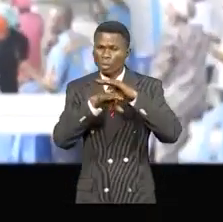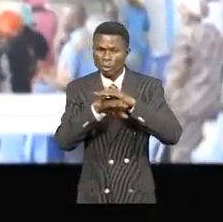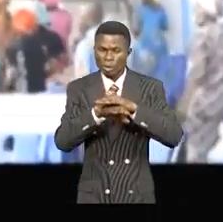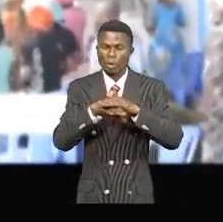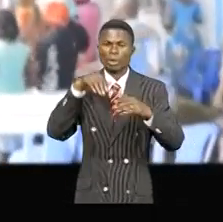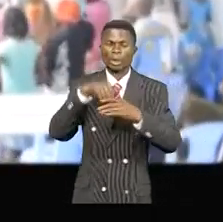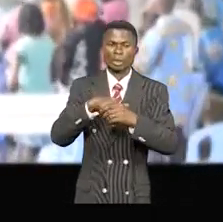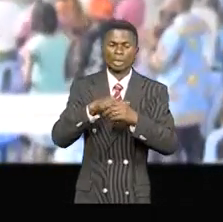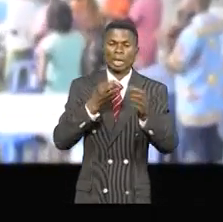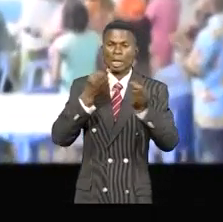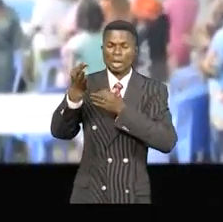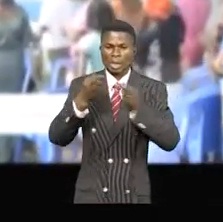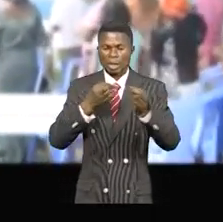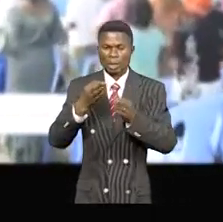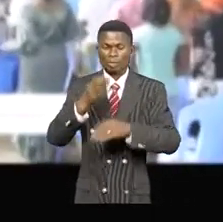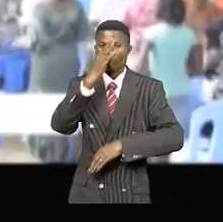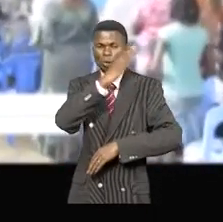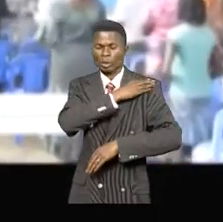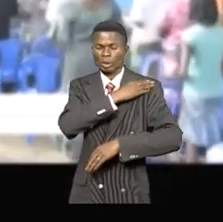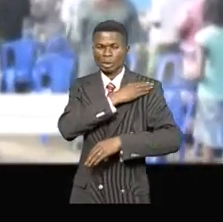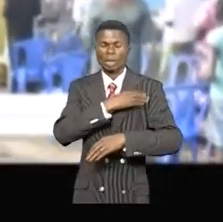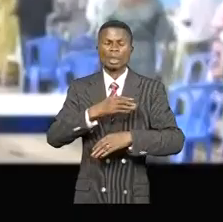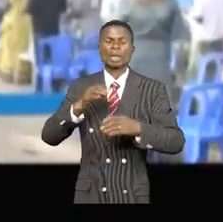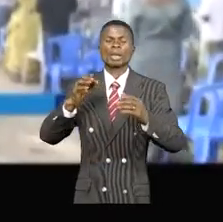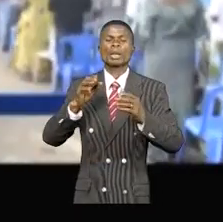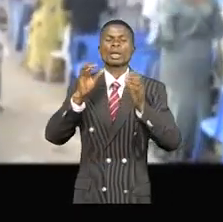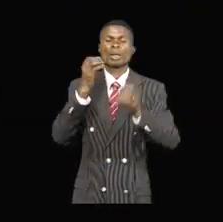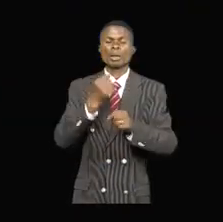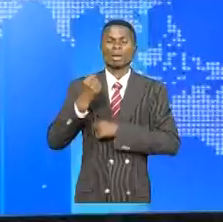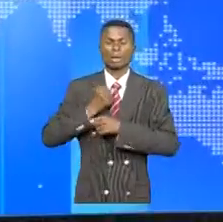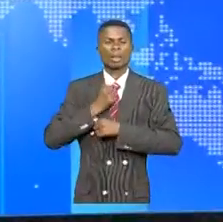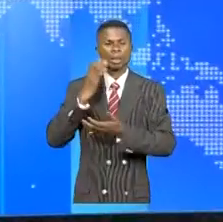le décryptage du titre marial Mère du désarmement.